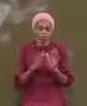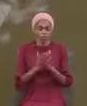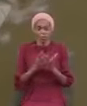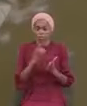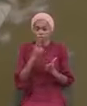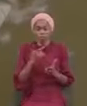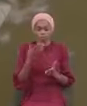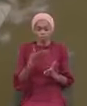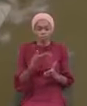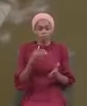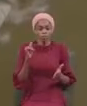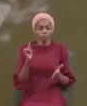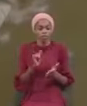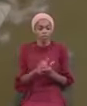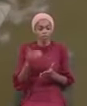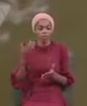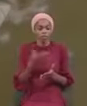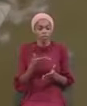afin